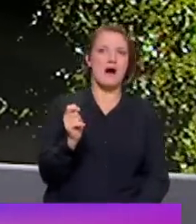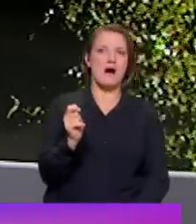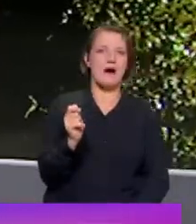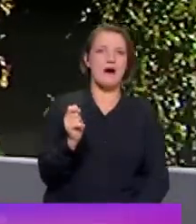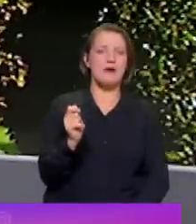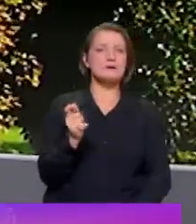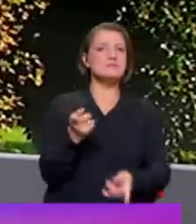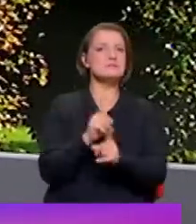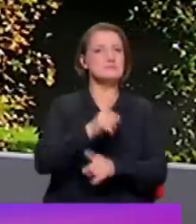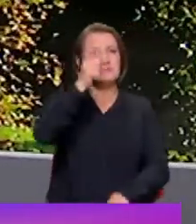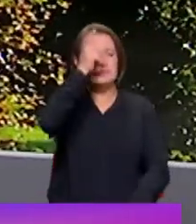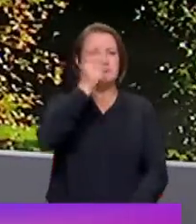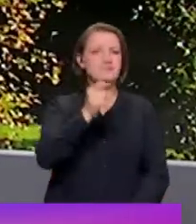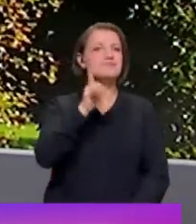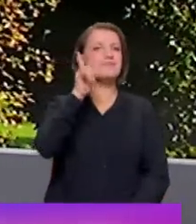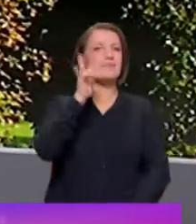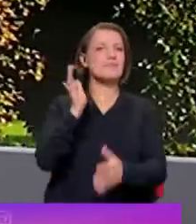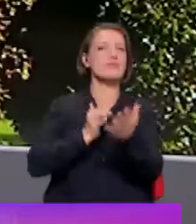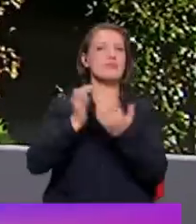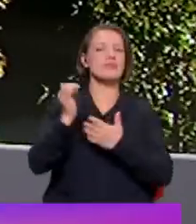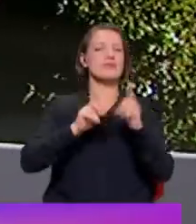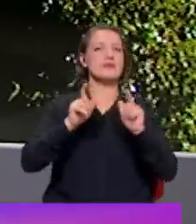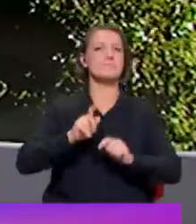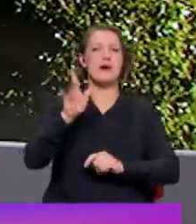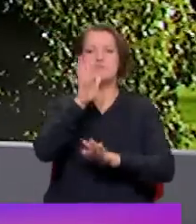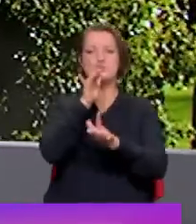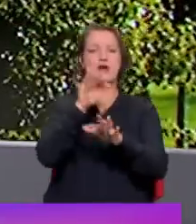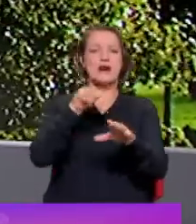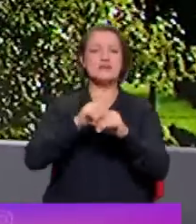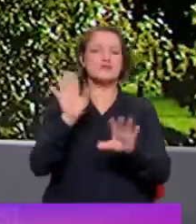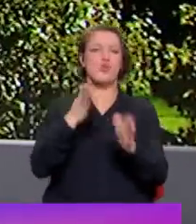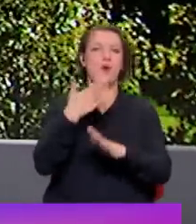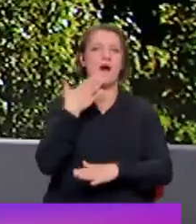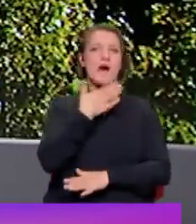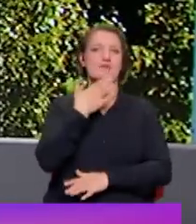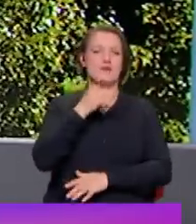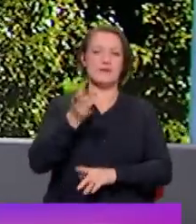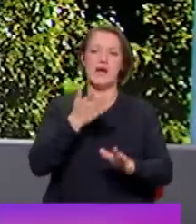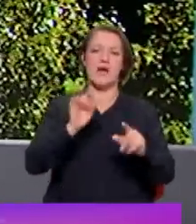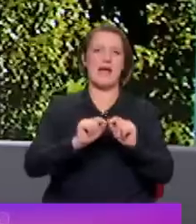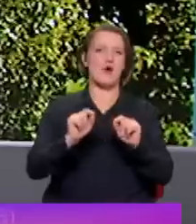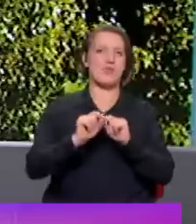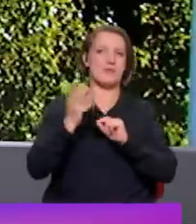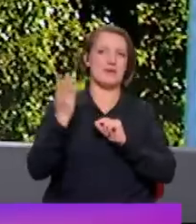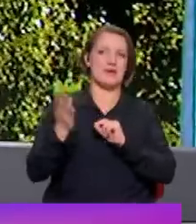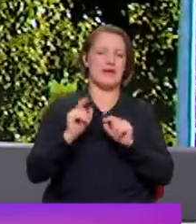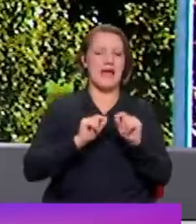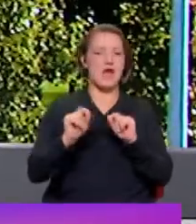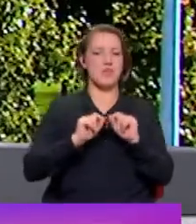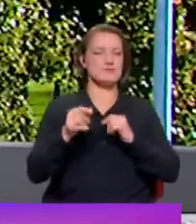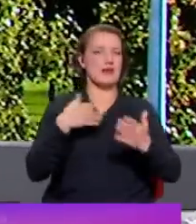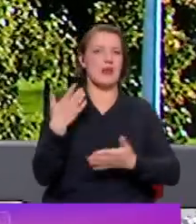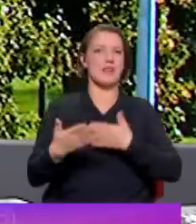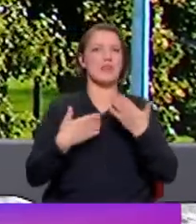yani Dolayısıyla Edirne'den alışveriş yapmak Bulgarlar için artık daha da avantajlı daha da ekonomik ekonomimiz